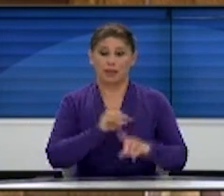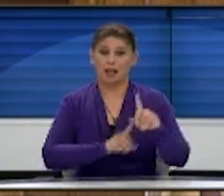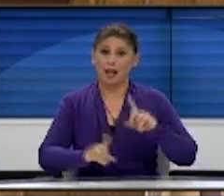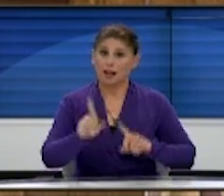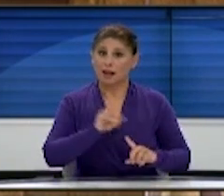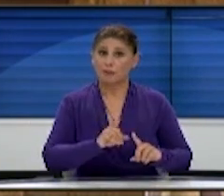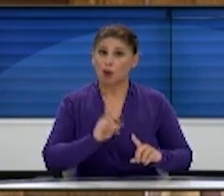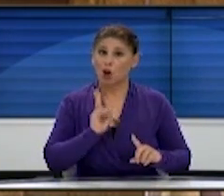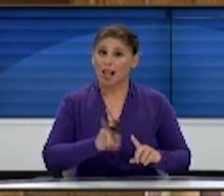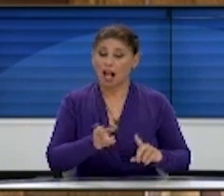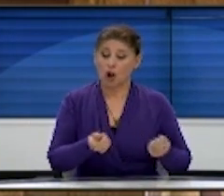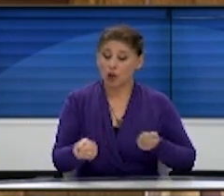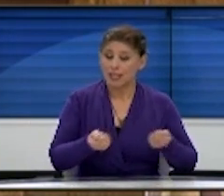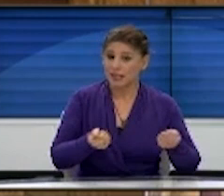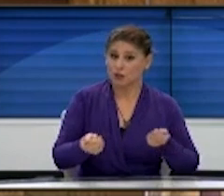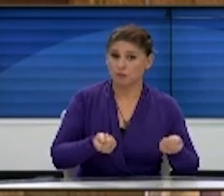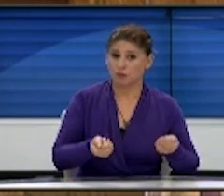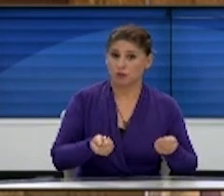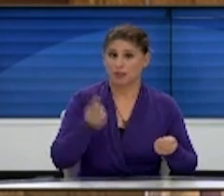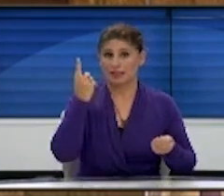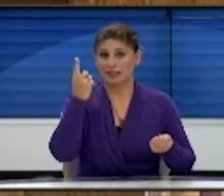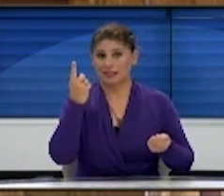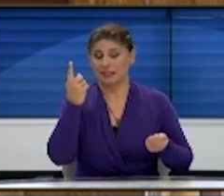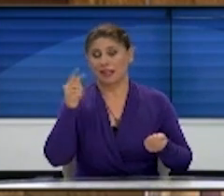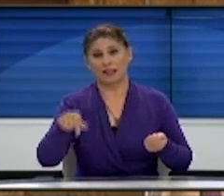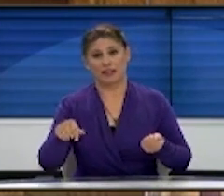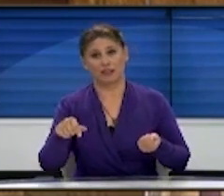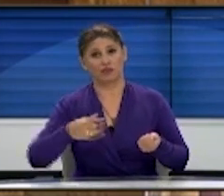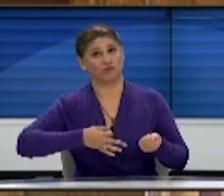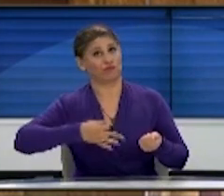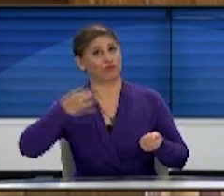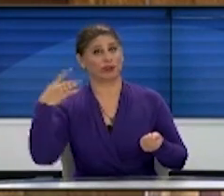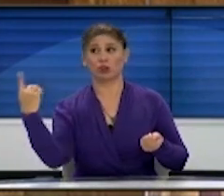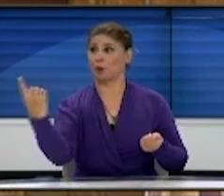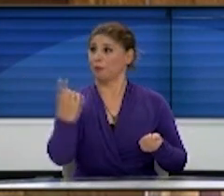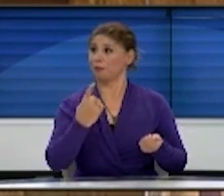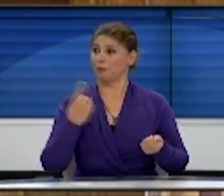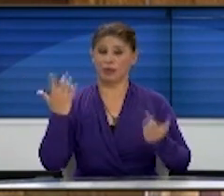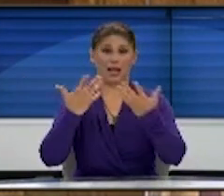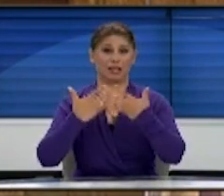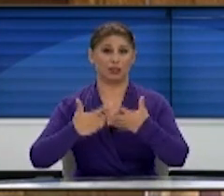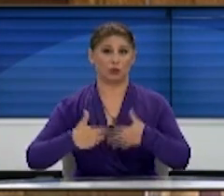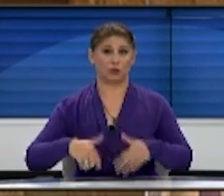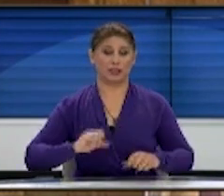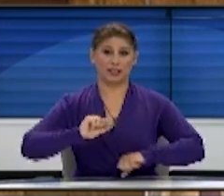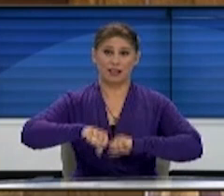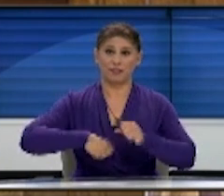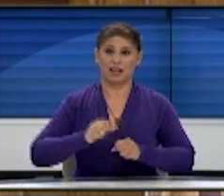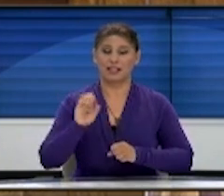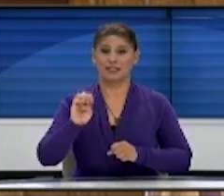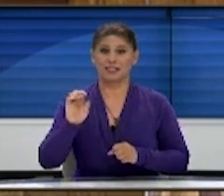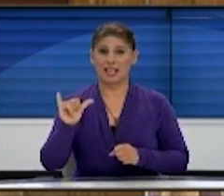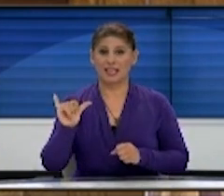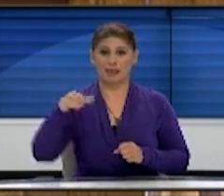κάποιων κακών χειρισμών σε ένα κατά τα άλλα ειδηλιακό τοπίο λειτουργίας και δράσης της